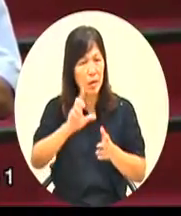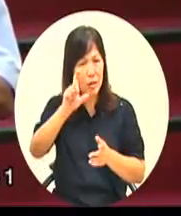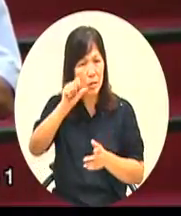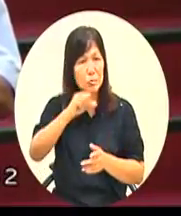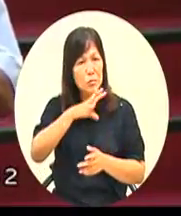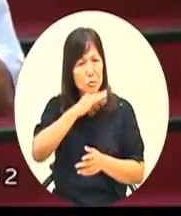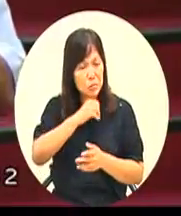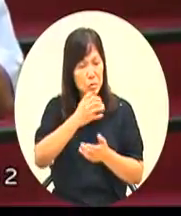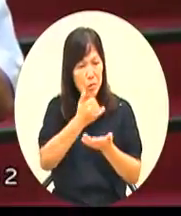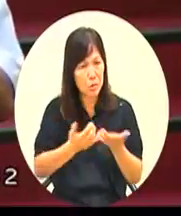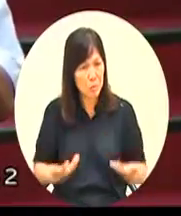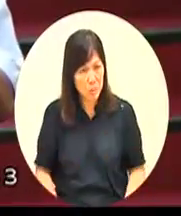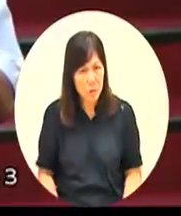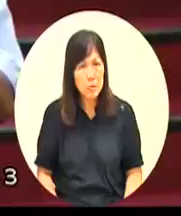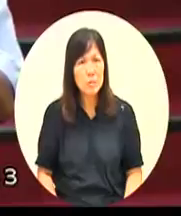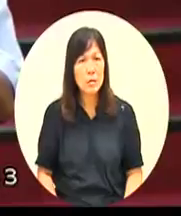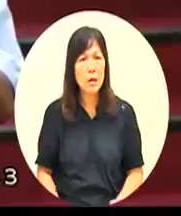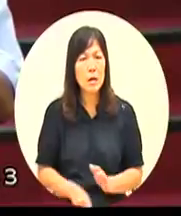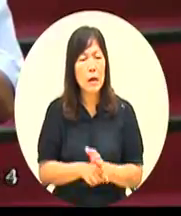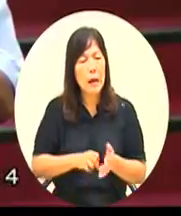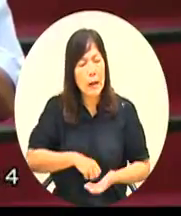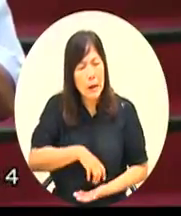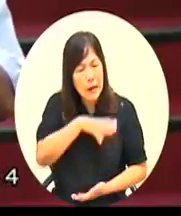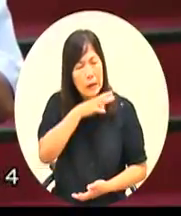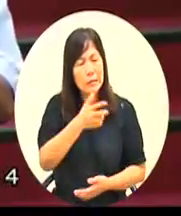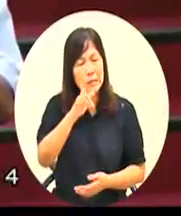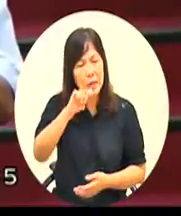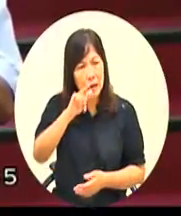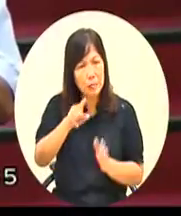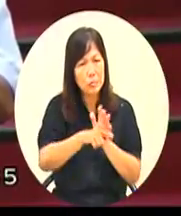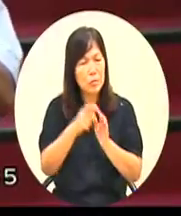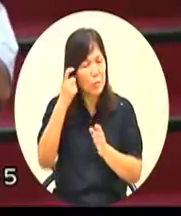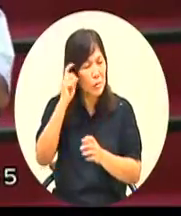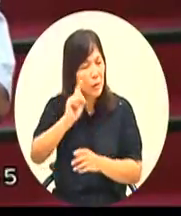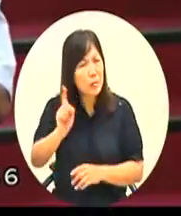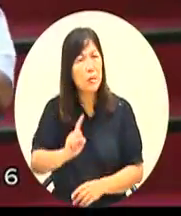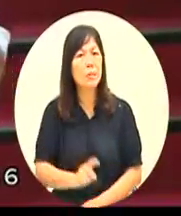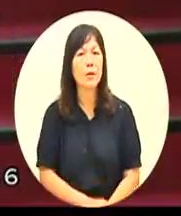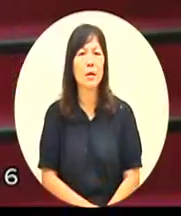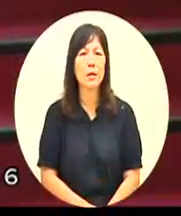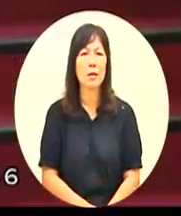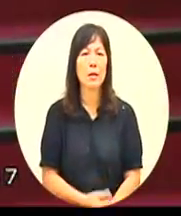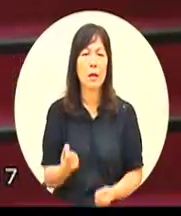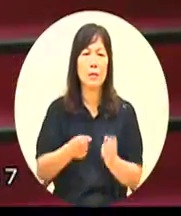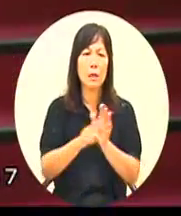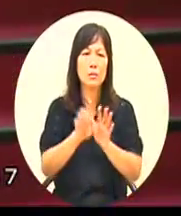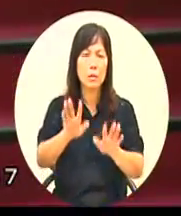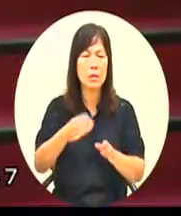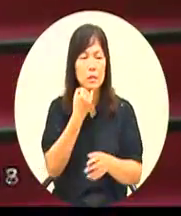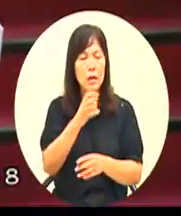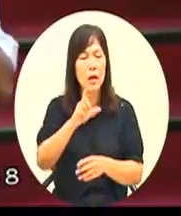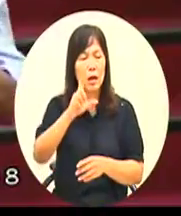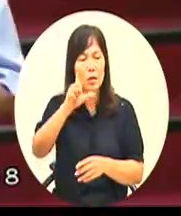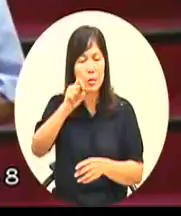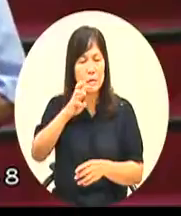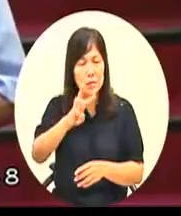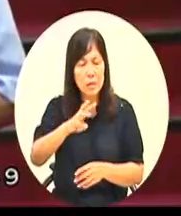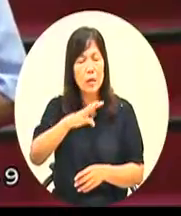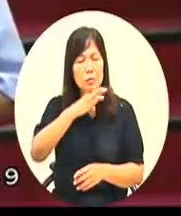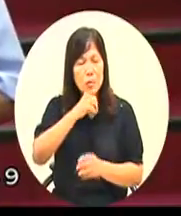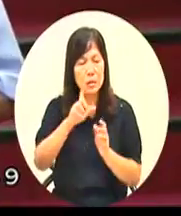休，那么一个年纪大的老师他会怎么想？就比较说你现在是63岁的国小老师